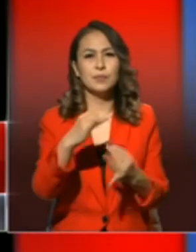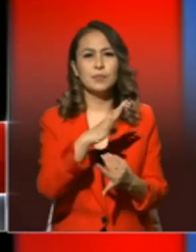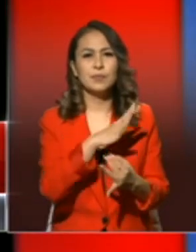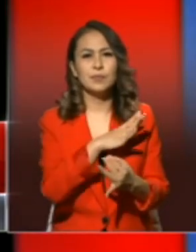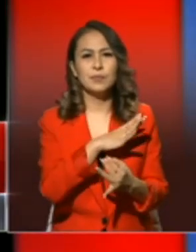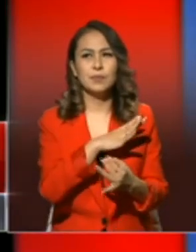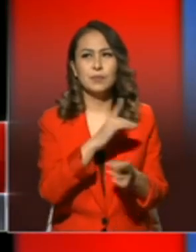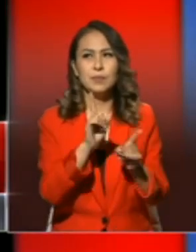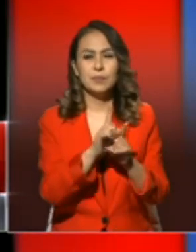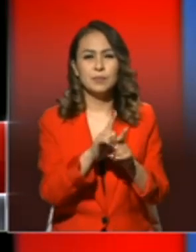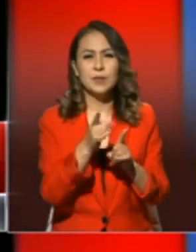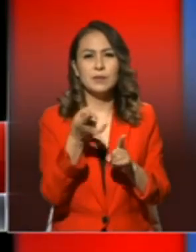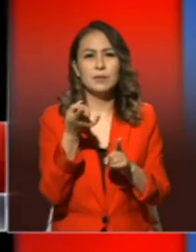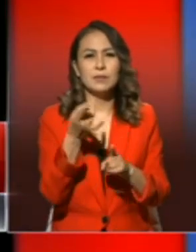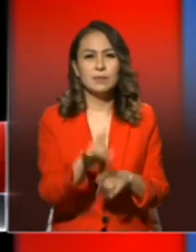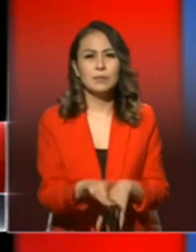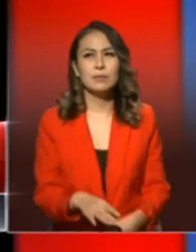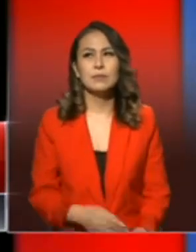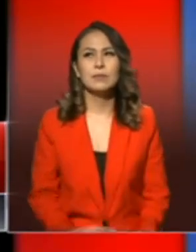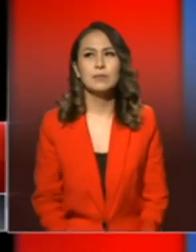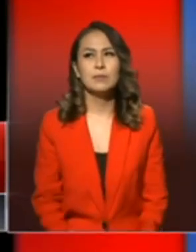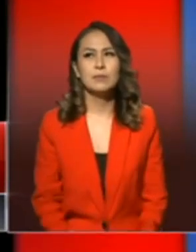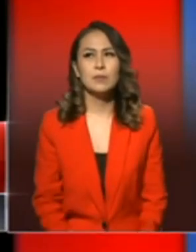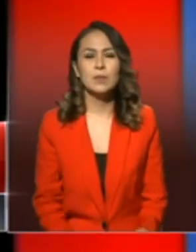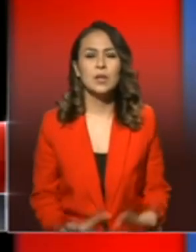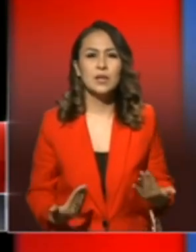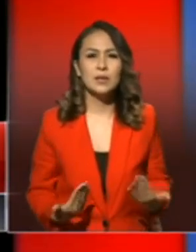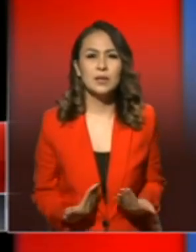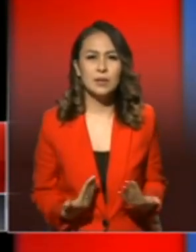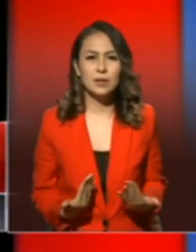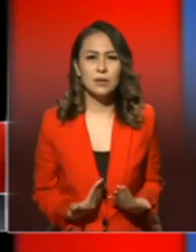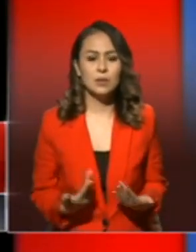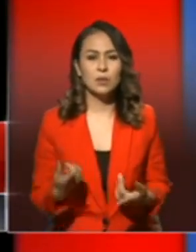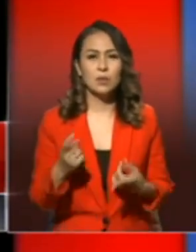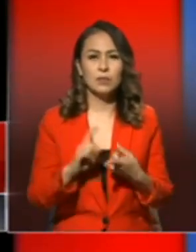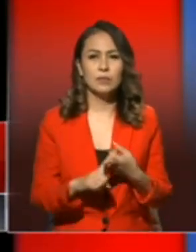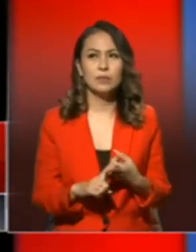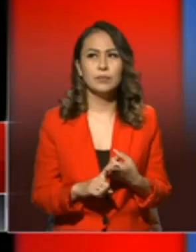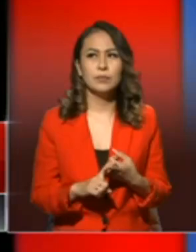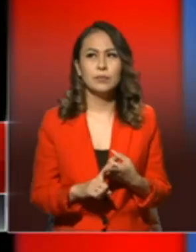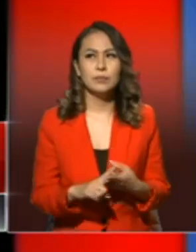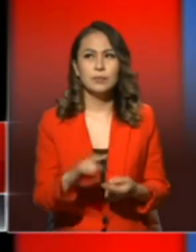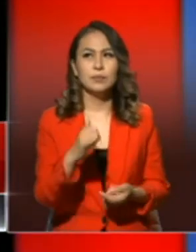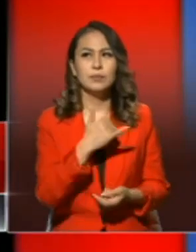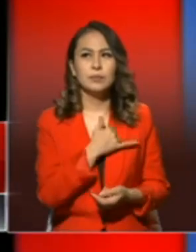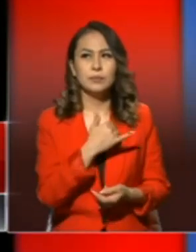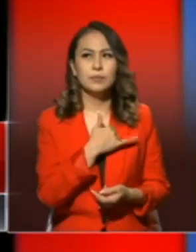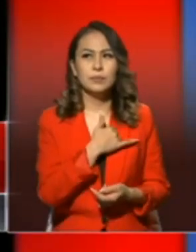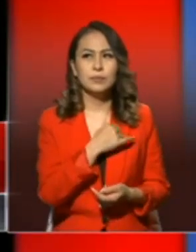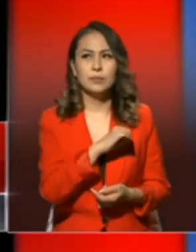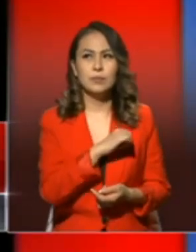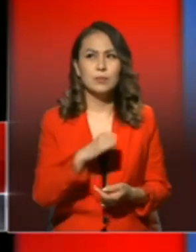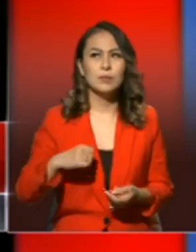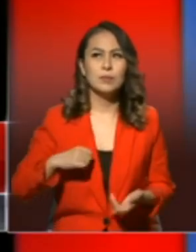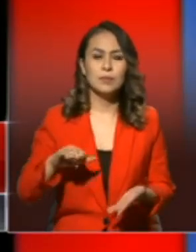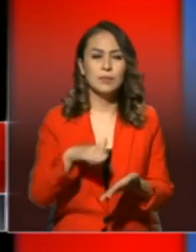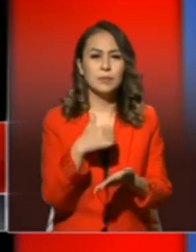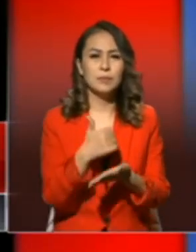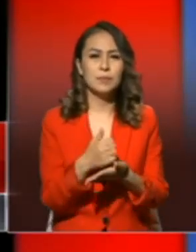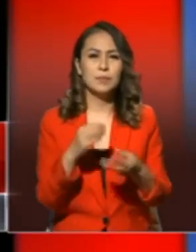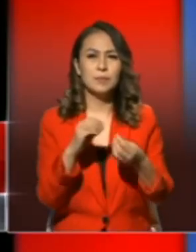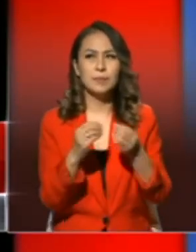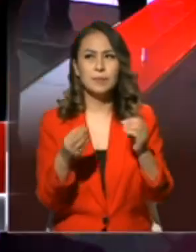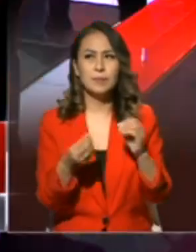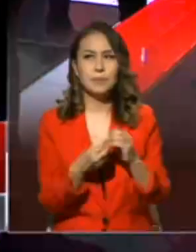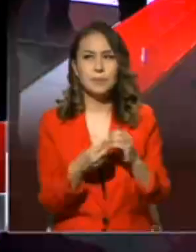келіп жатқан сияқты ма? Жоқ, ол мына тірі донорлыққа қатысты ғой. Тірі донорлыққа қатысты. Бізде негізі ең басты проблема бере